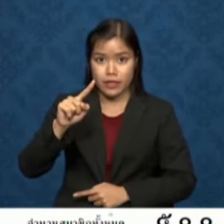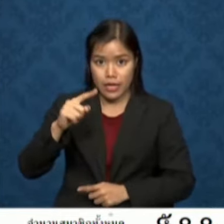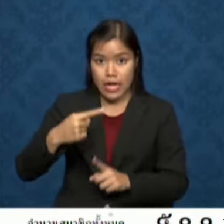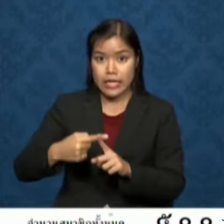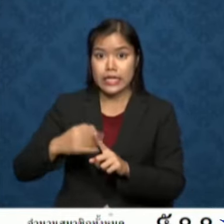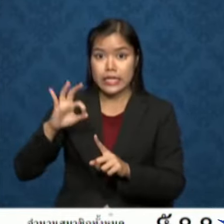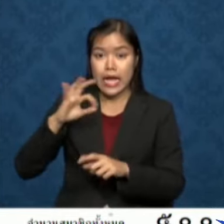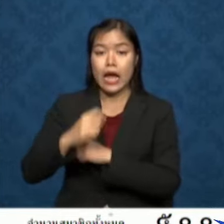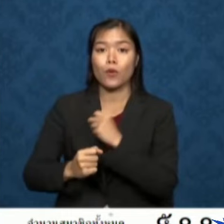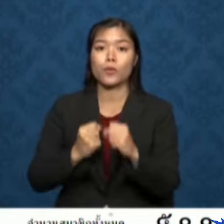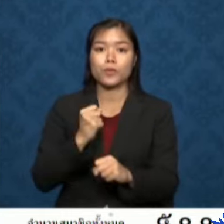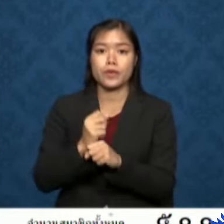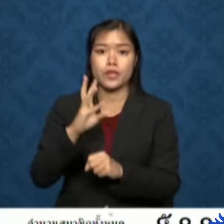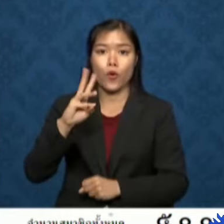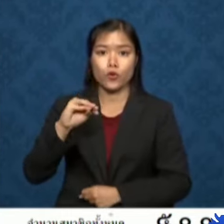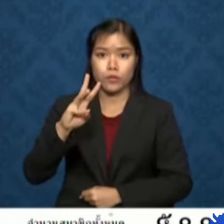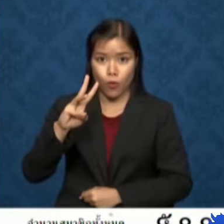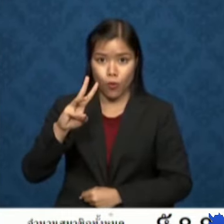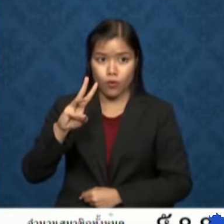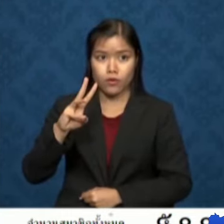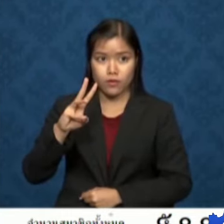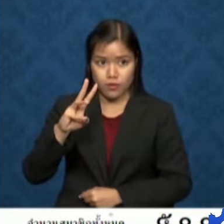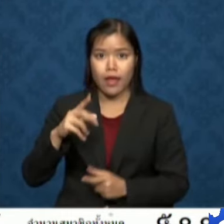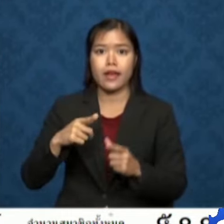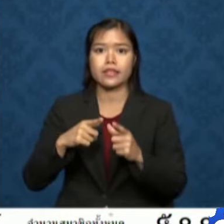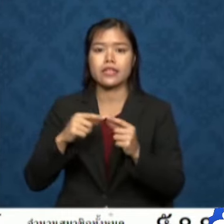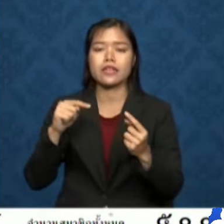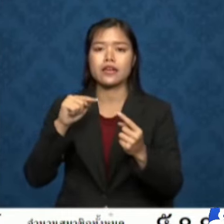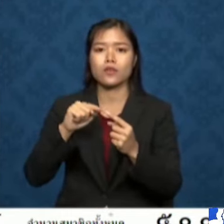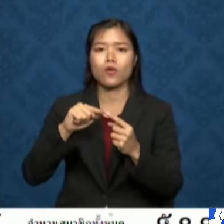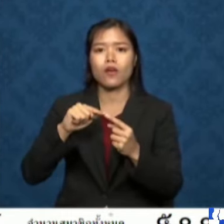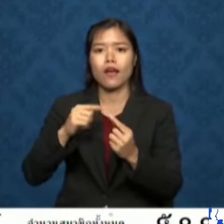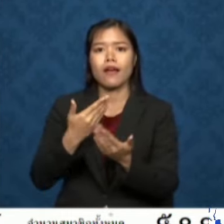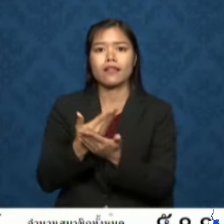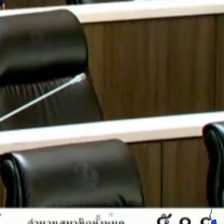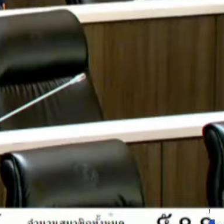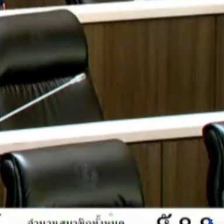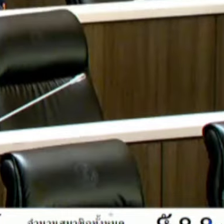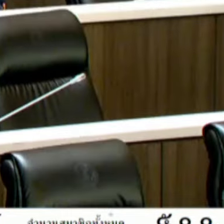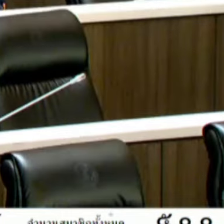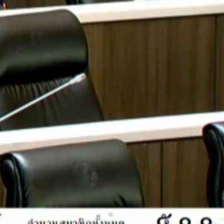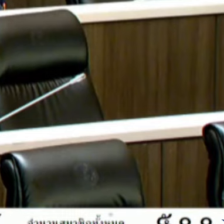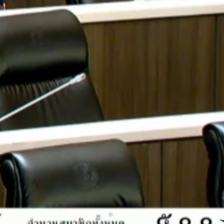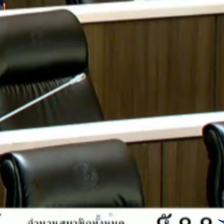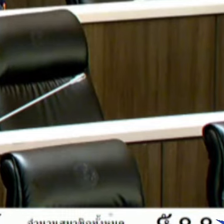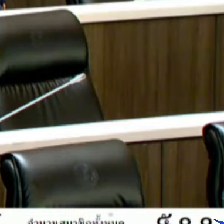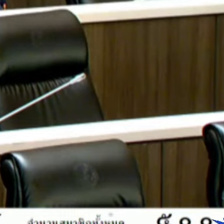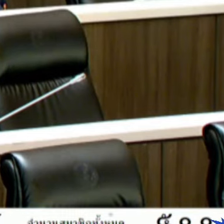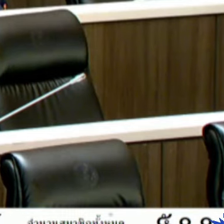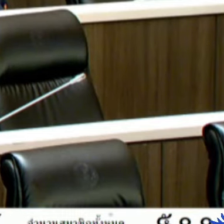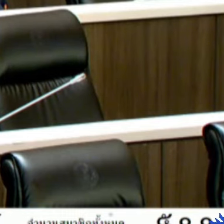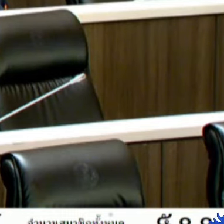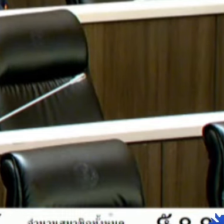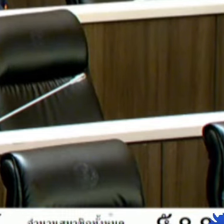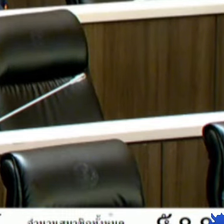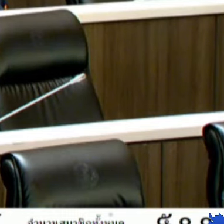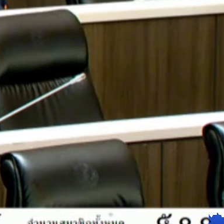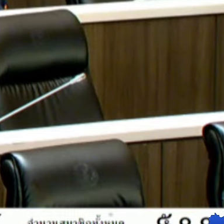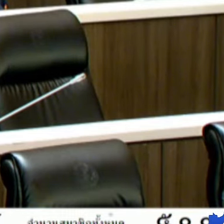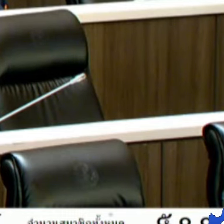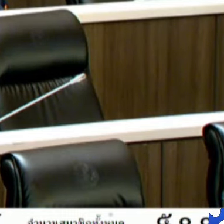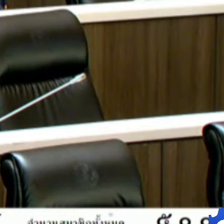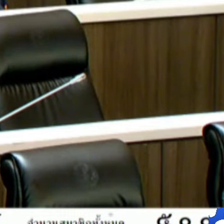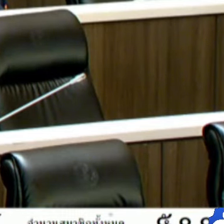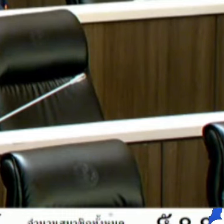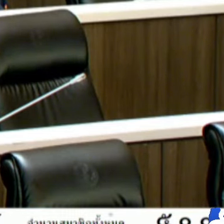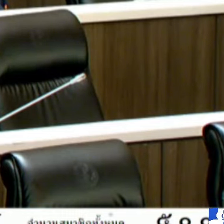ครับส่วนหนึ่งของเนื้อความนะครับที่พูดถึงนโยบายกองทัพนายเศรษฐาที่นั่งดื่มกาแฟตรงเนี้ยนะครับในฐานะรัฐมนตรีก็